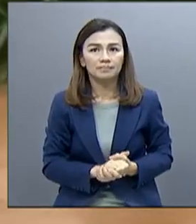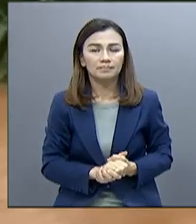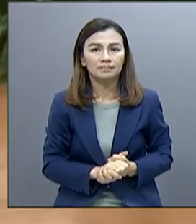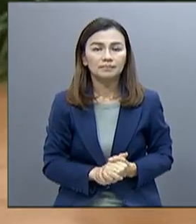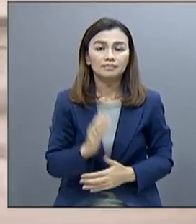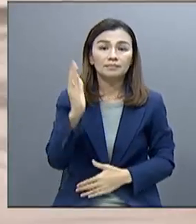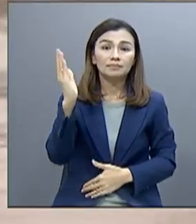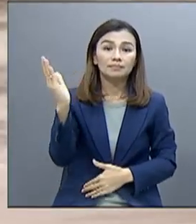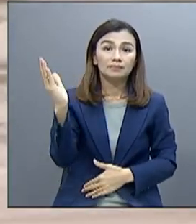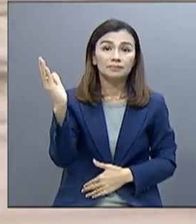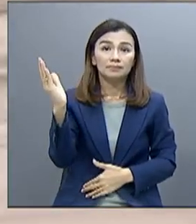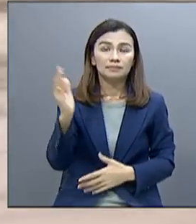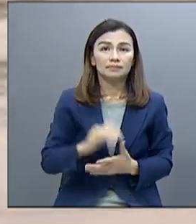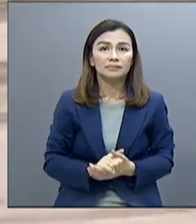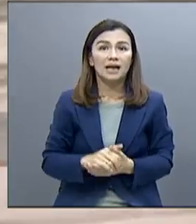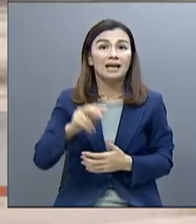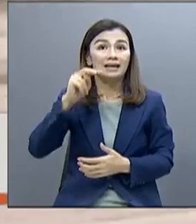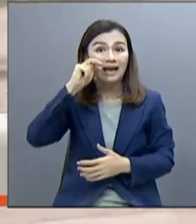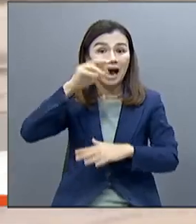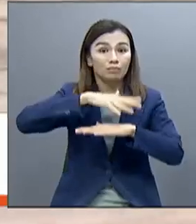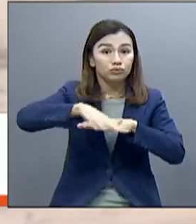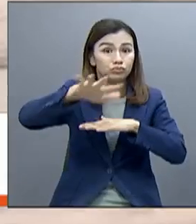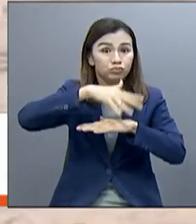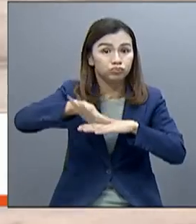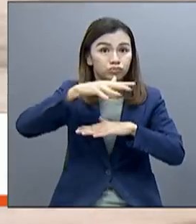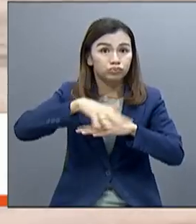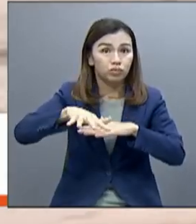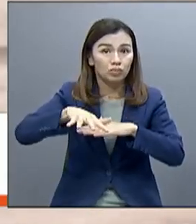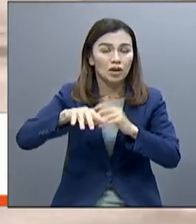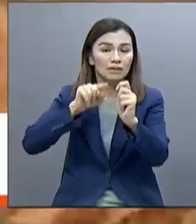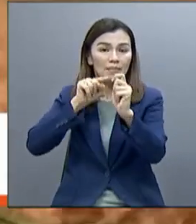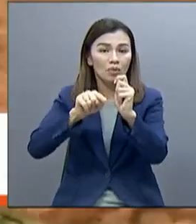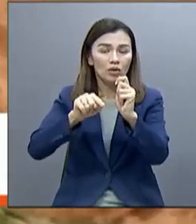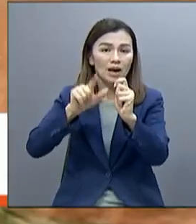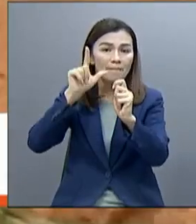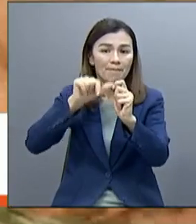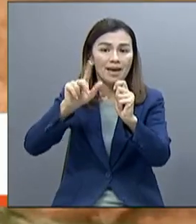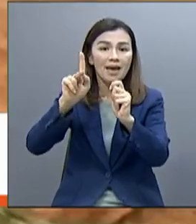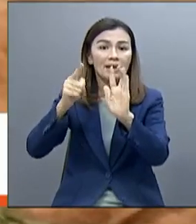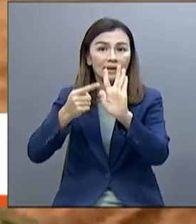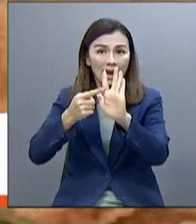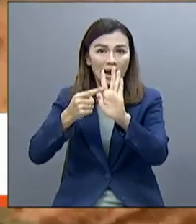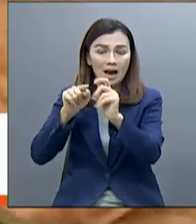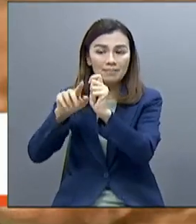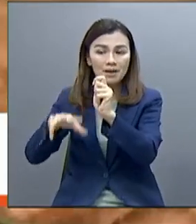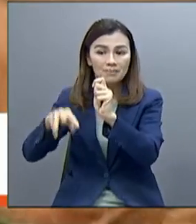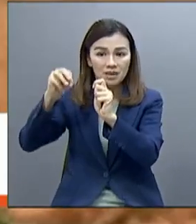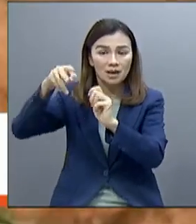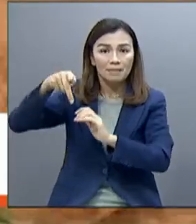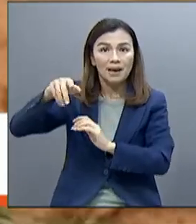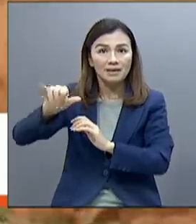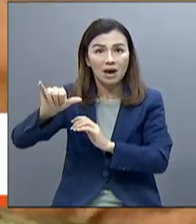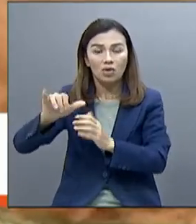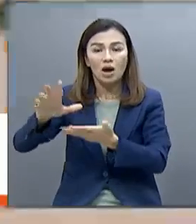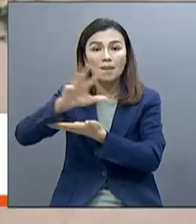นี่เป็นภาพในช่วงที่น้ำป่าไหลหลากเข้าท่วมพื้นที่ตำบลแม่กาอำเภอเมืองพะเยานะคะโดยเฉพาะบริเวณหอพักหน้ามหา